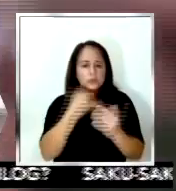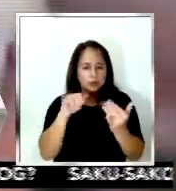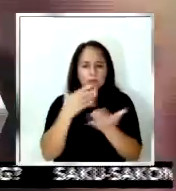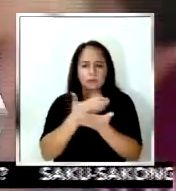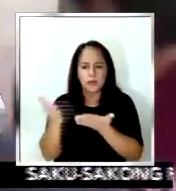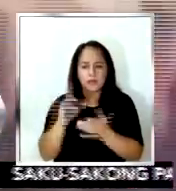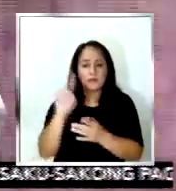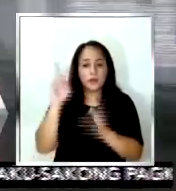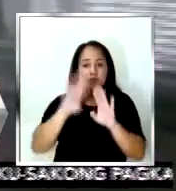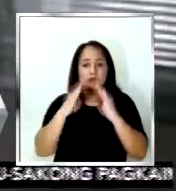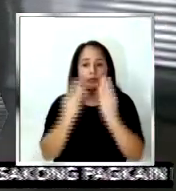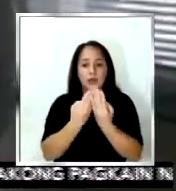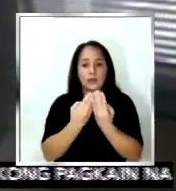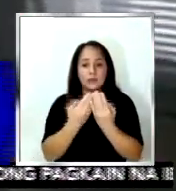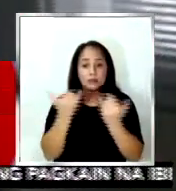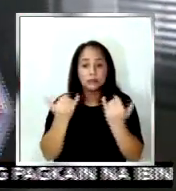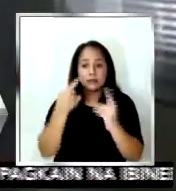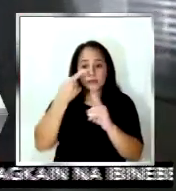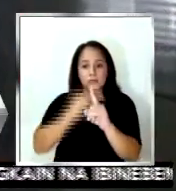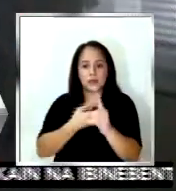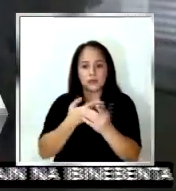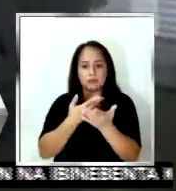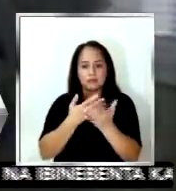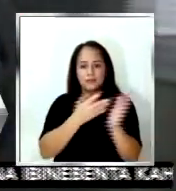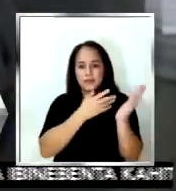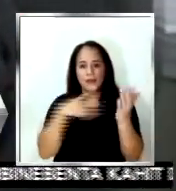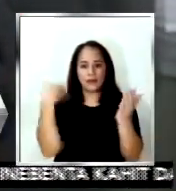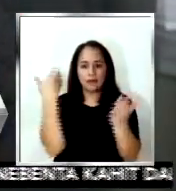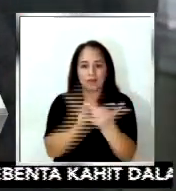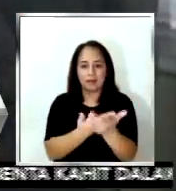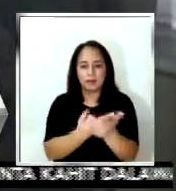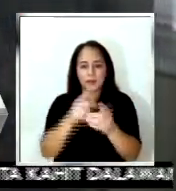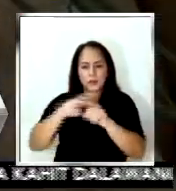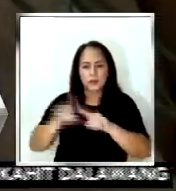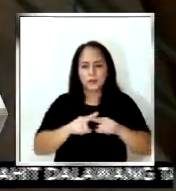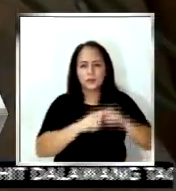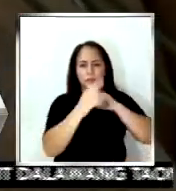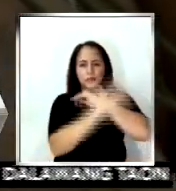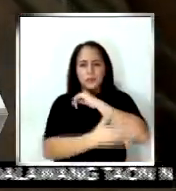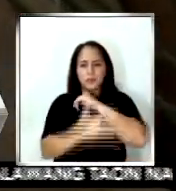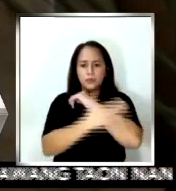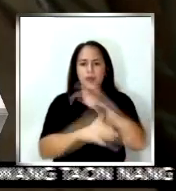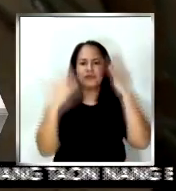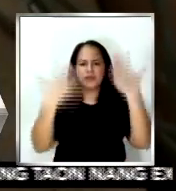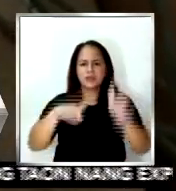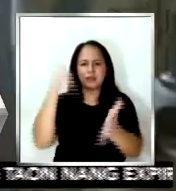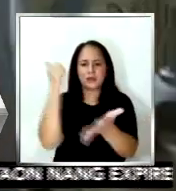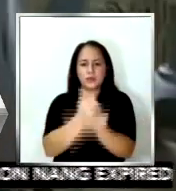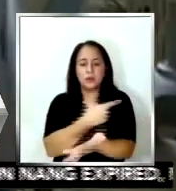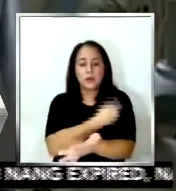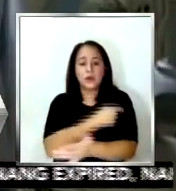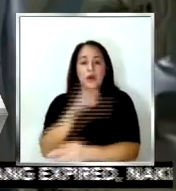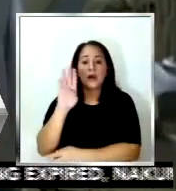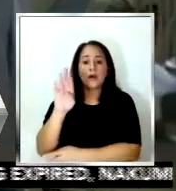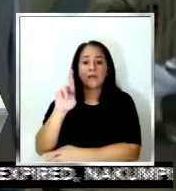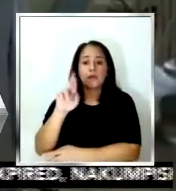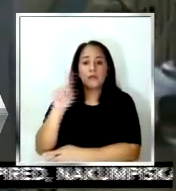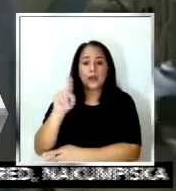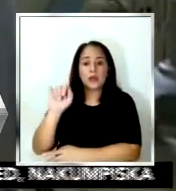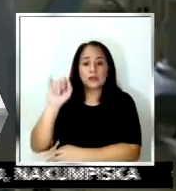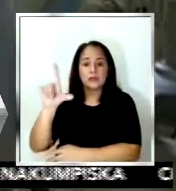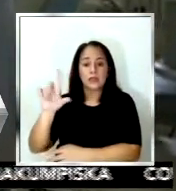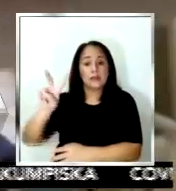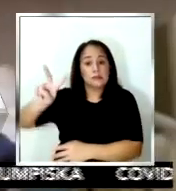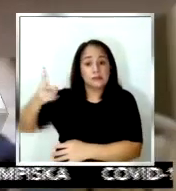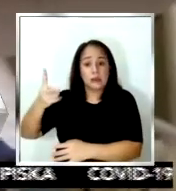darating ngayong buwan. Kung sa mga bansang yan, nag-aproba na ng bakuna, sa Brazil naman na may ikalawang pinakamataas na death toll